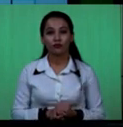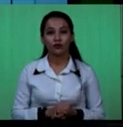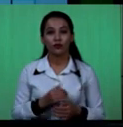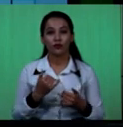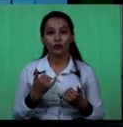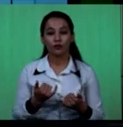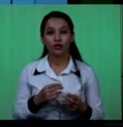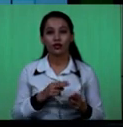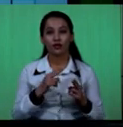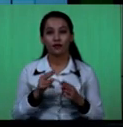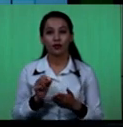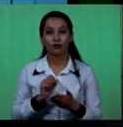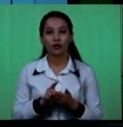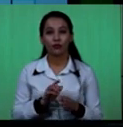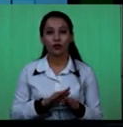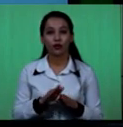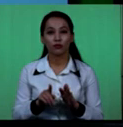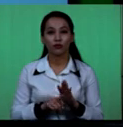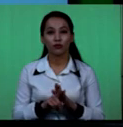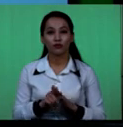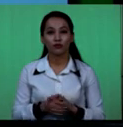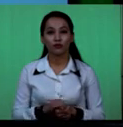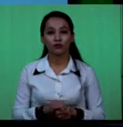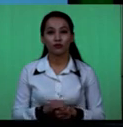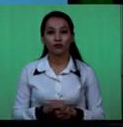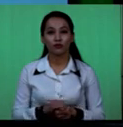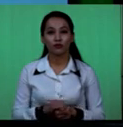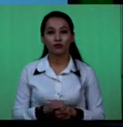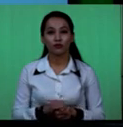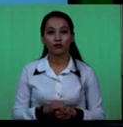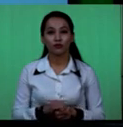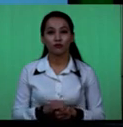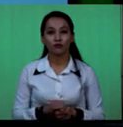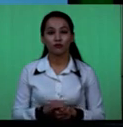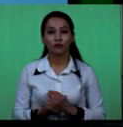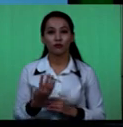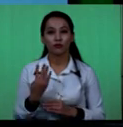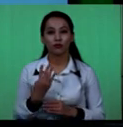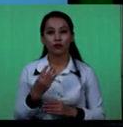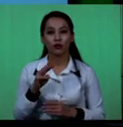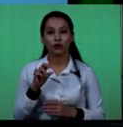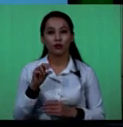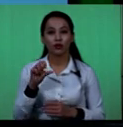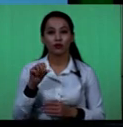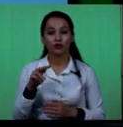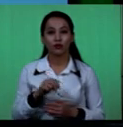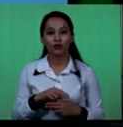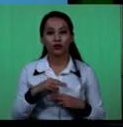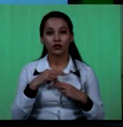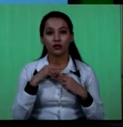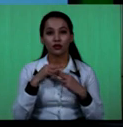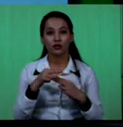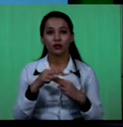Keling, endi navbatdagi topshiriqqa o'tsak. Navbatdagi topshirig'imiz 4-chi masala. Diqqat